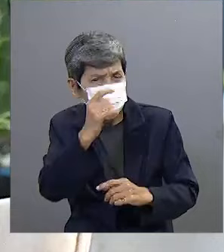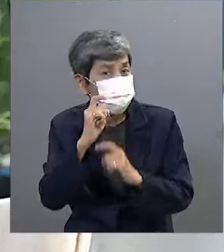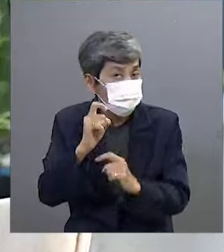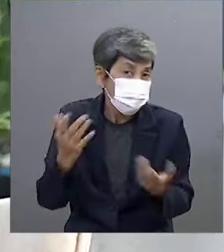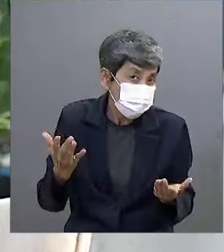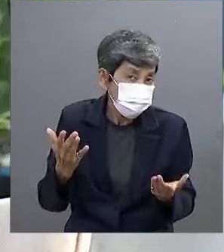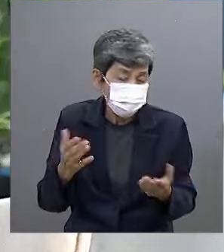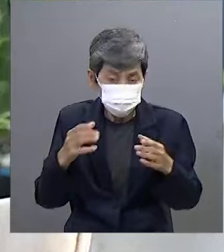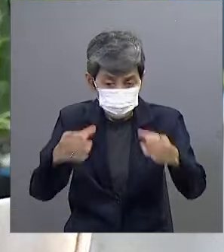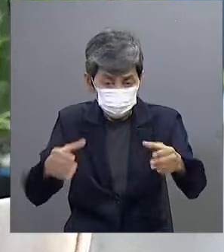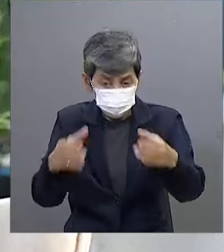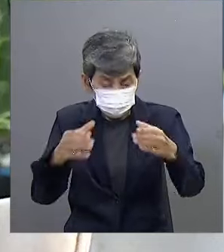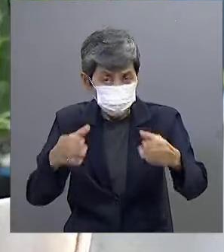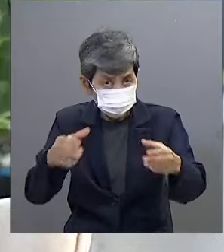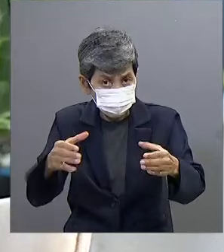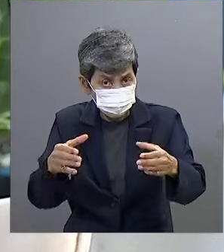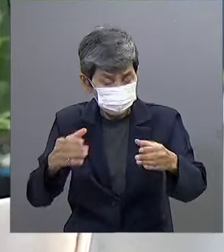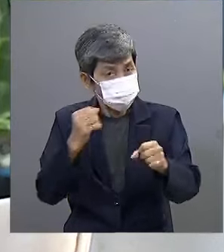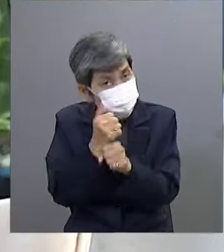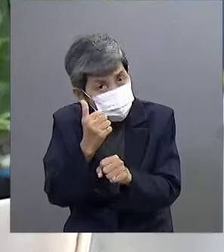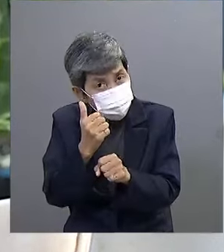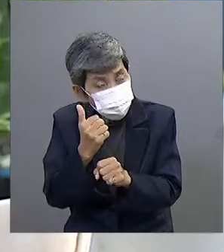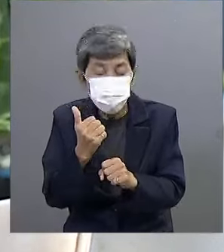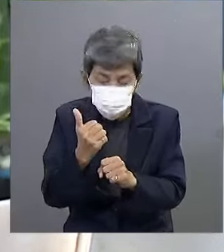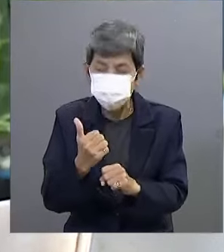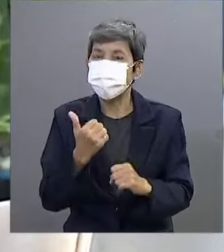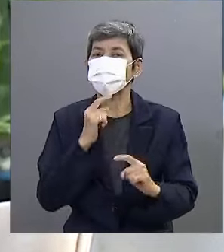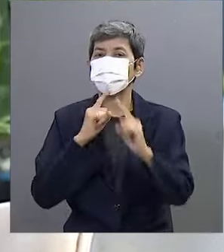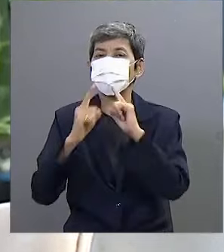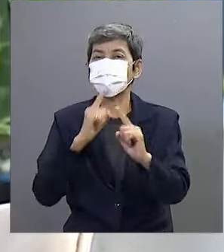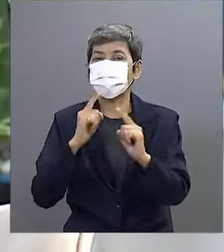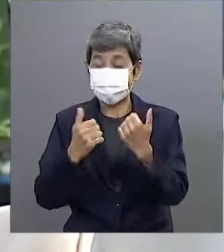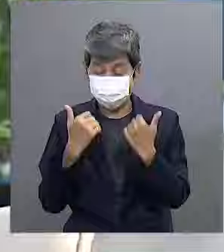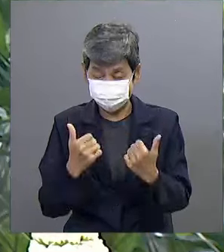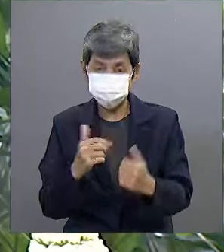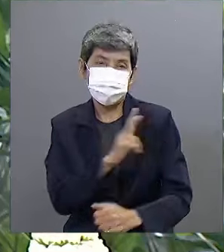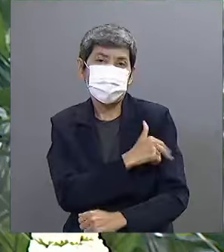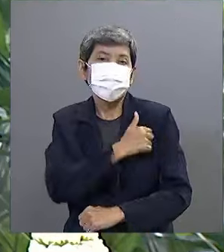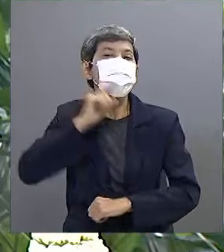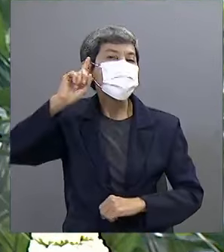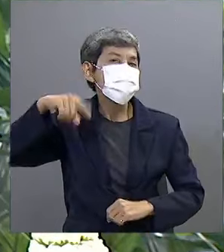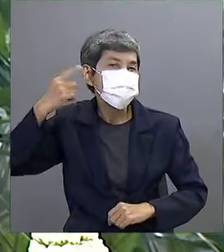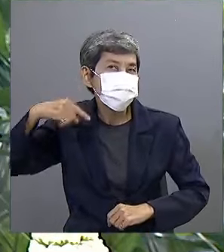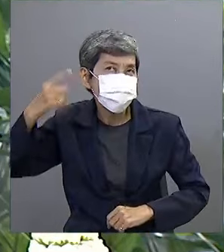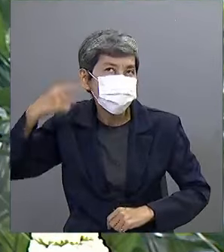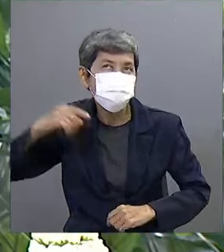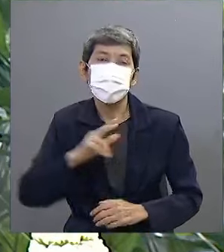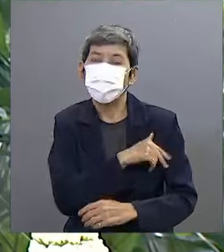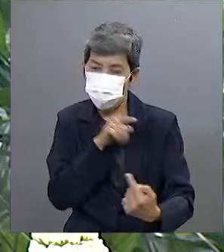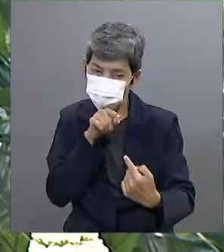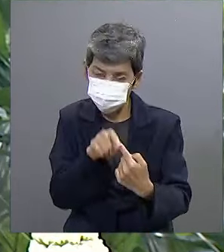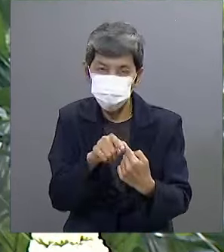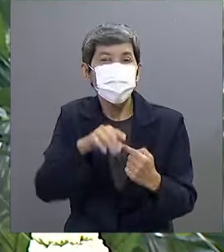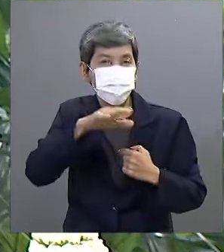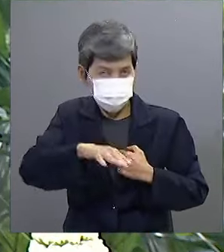าตัวเด็กแรงๆทำได้ไหมวันนี้มาร่วมรู้ทันกันได้ไปด้วยกันกับแพทย์หญิงครองขวัญเนียมสอนแพทย์เฉพาะทางกุมารเวชศาสตร์โร